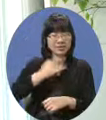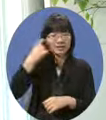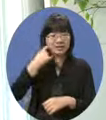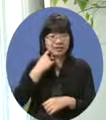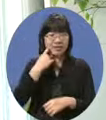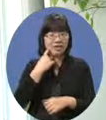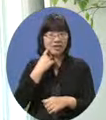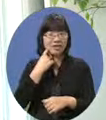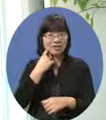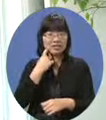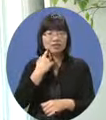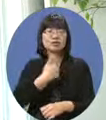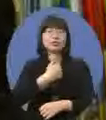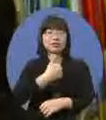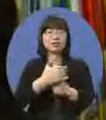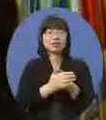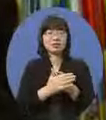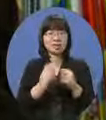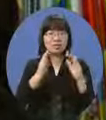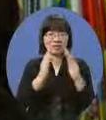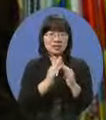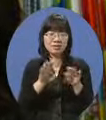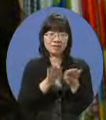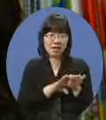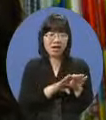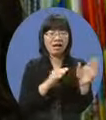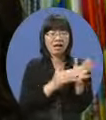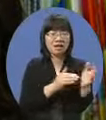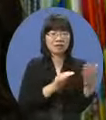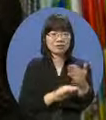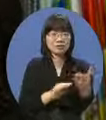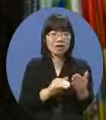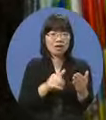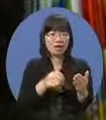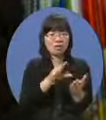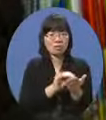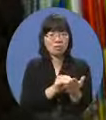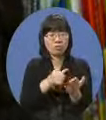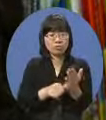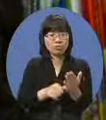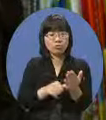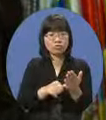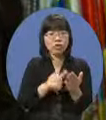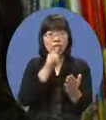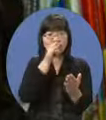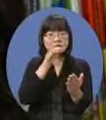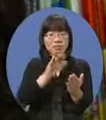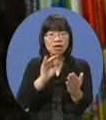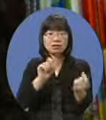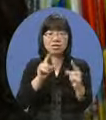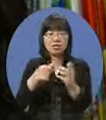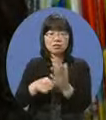어린이집 방학을 하게 되면서 가재물이 있더라고요. 가재물에 재활용품 만들기가 있는데